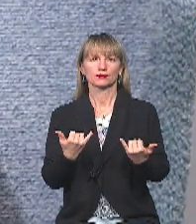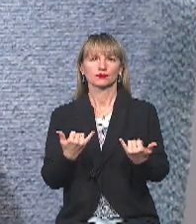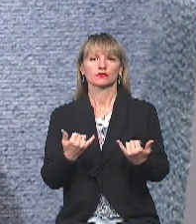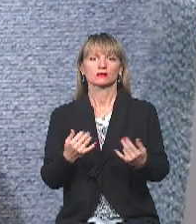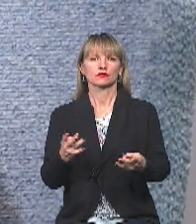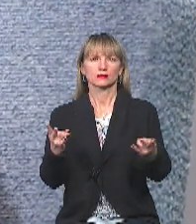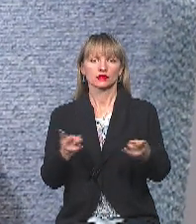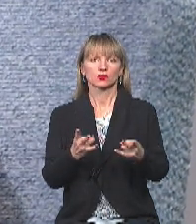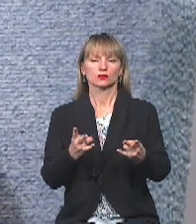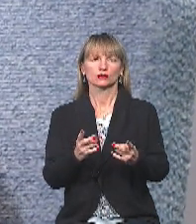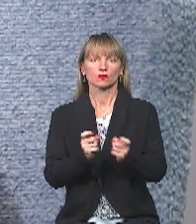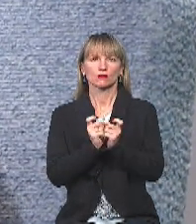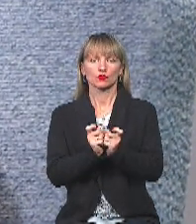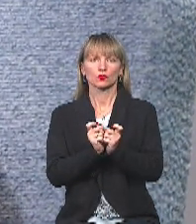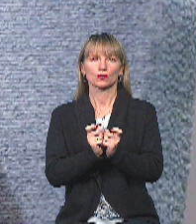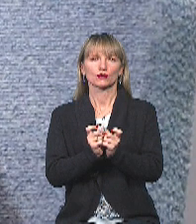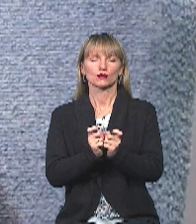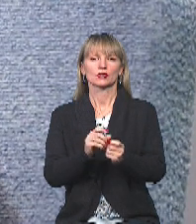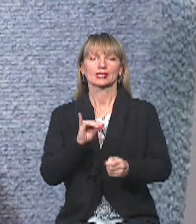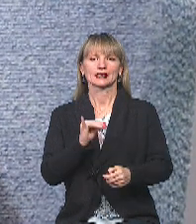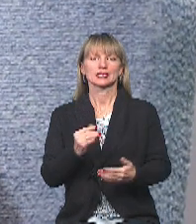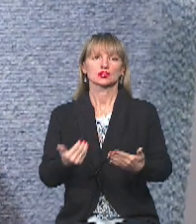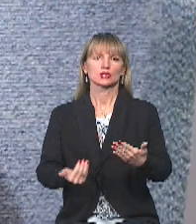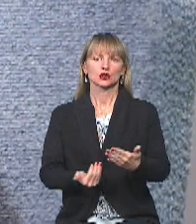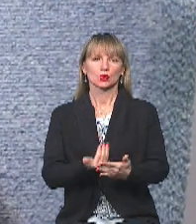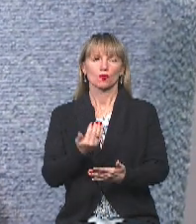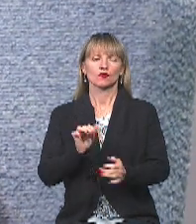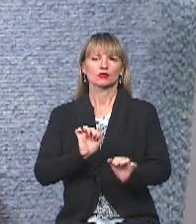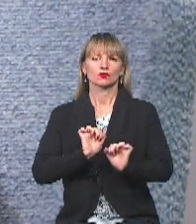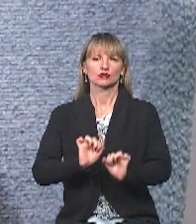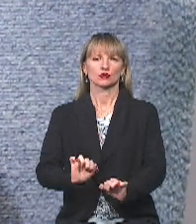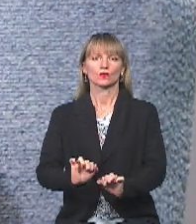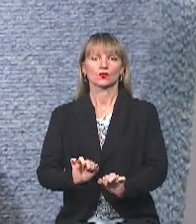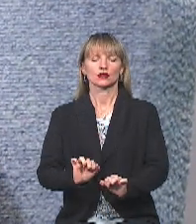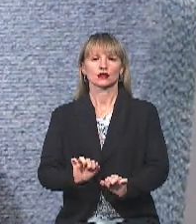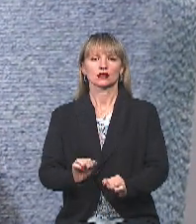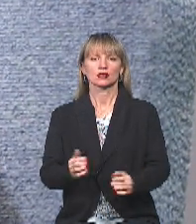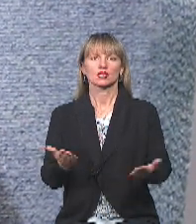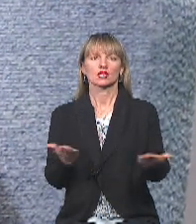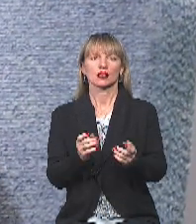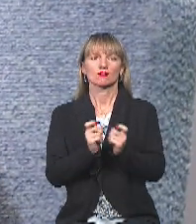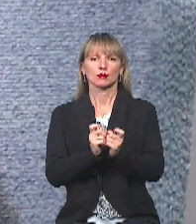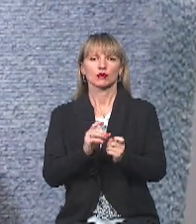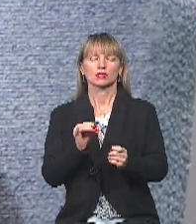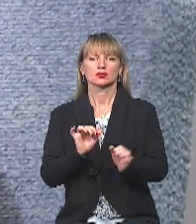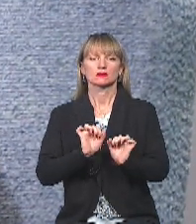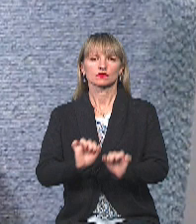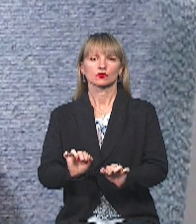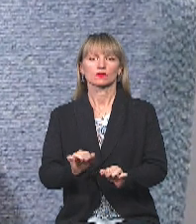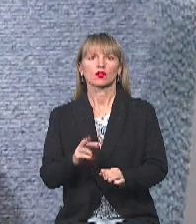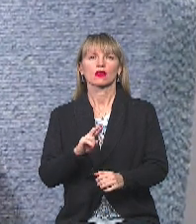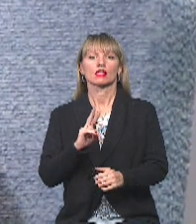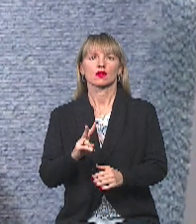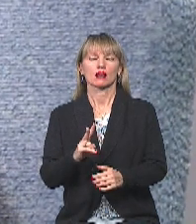треба знову виборювати і знову відстоювати. Як виборювати і відстоювати,